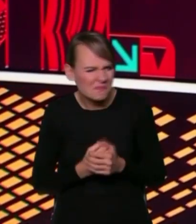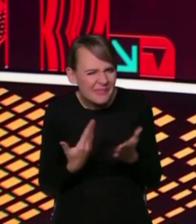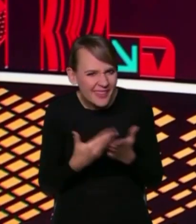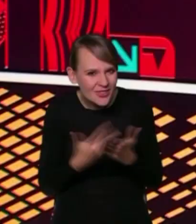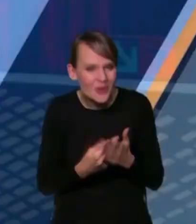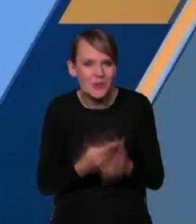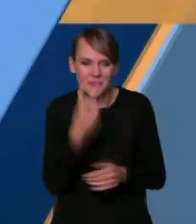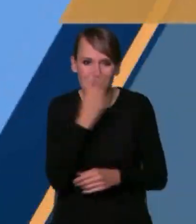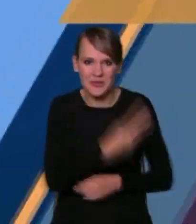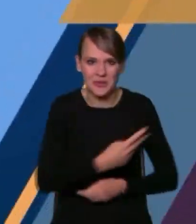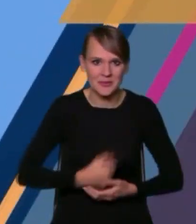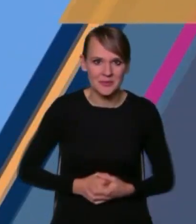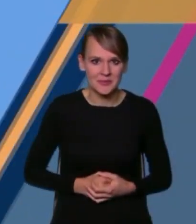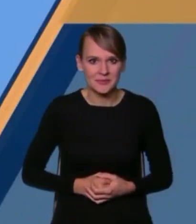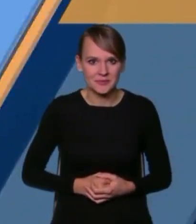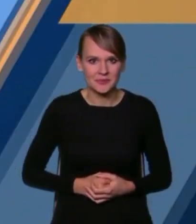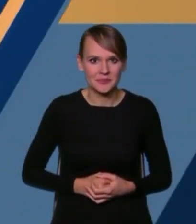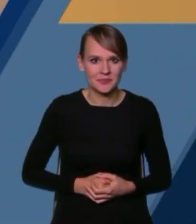na tak